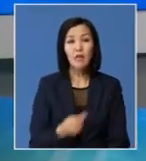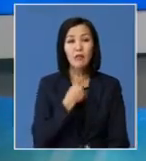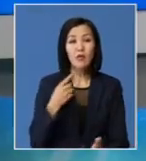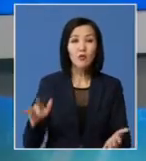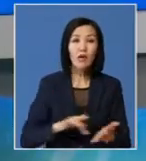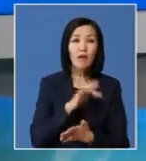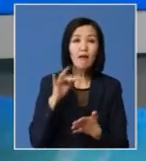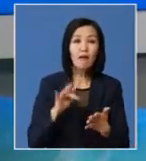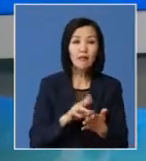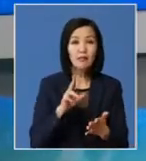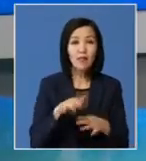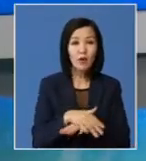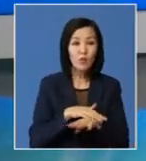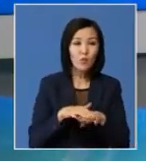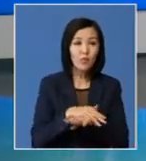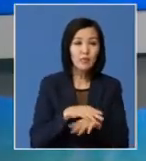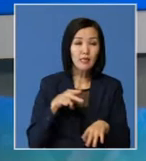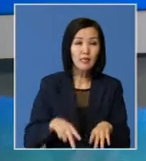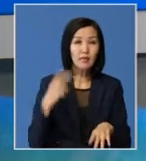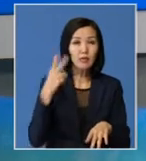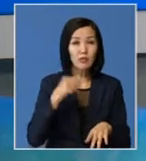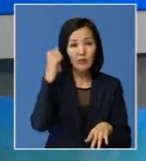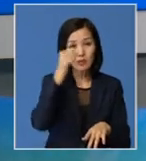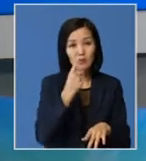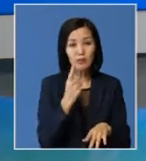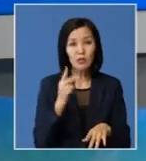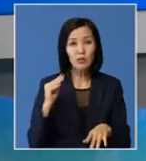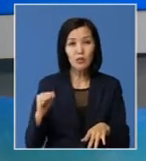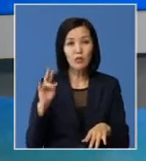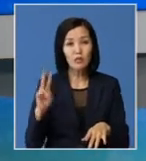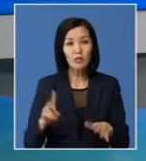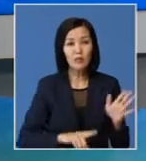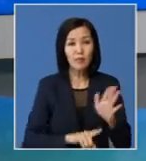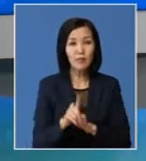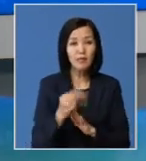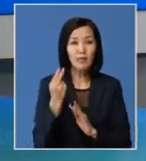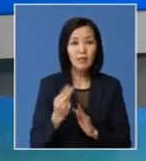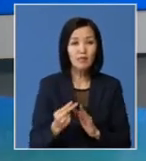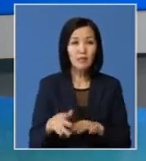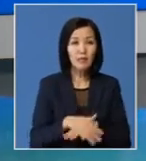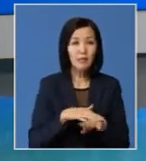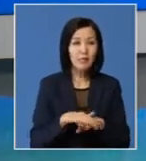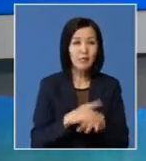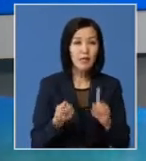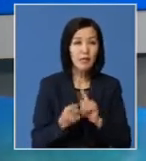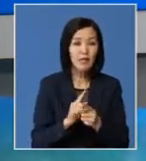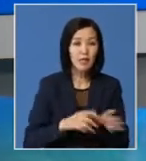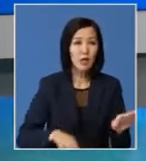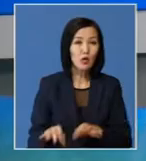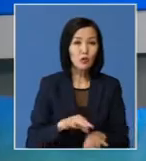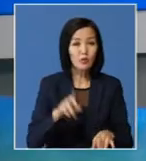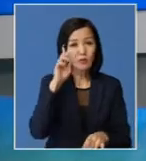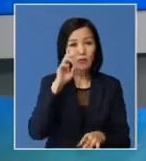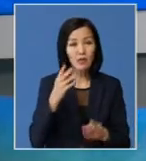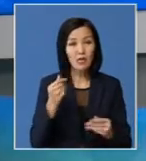Талдықорған қаласындағы Көк базар 2020 жылдың 1 желтоқсанынан бастап цифрлық базарға айналады. Пилоттық жоба мемлекеттік қаржыларды